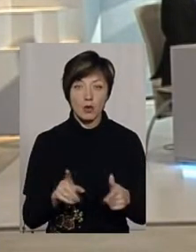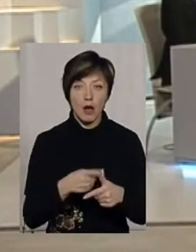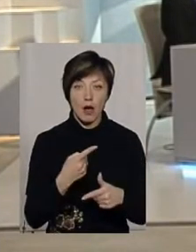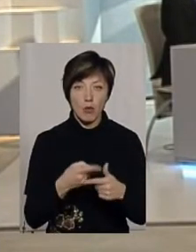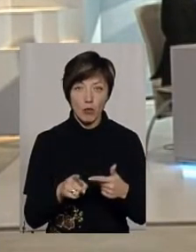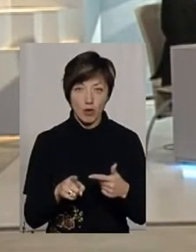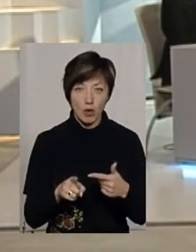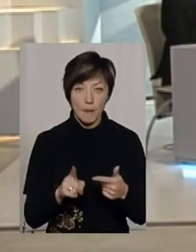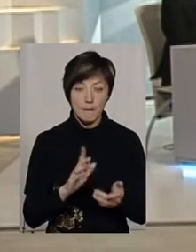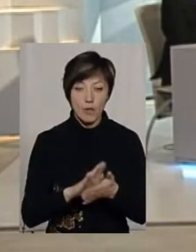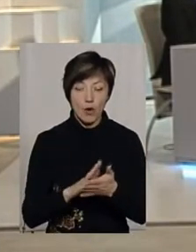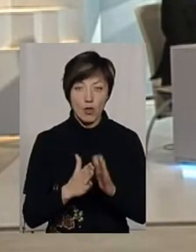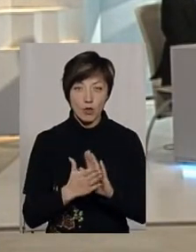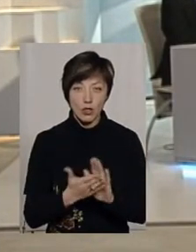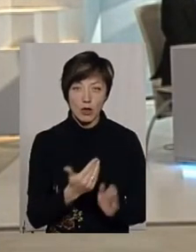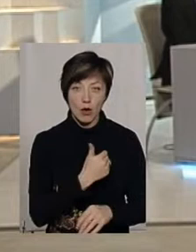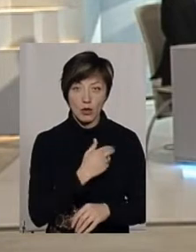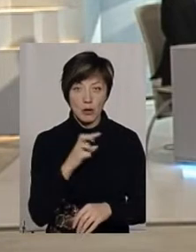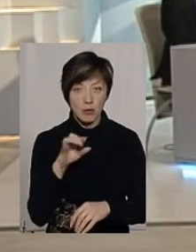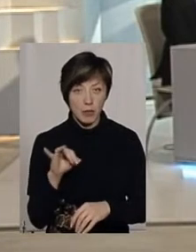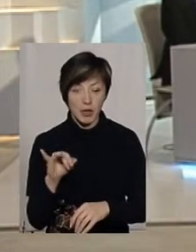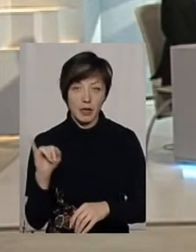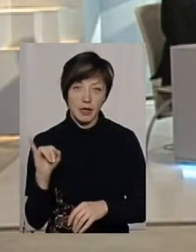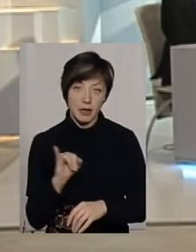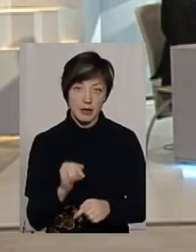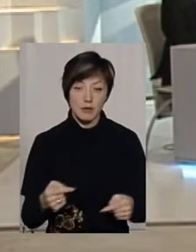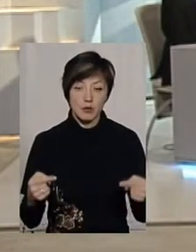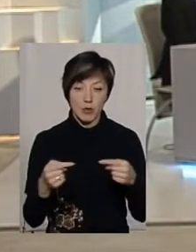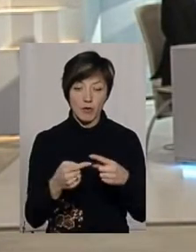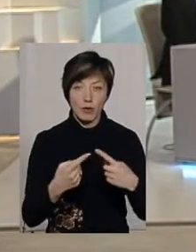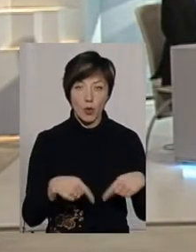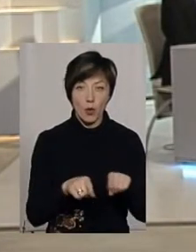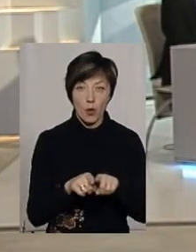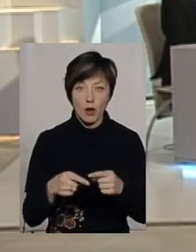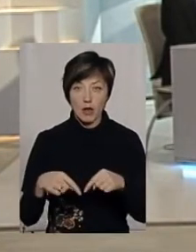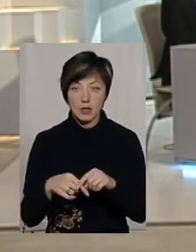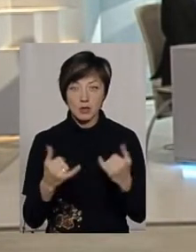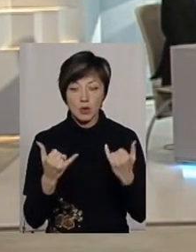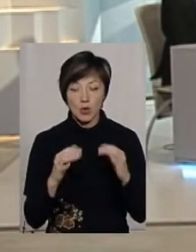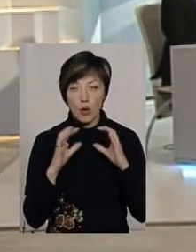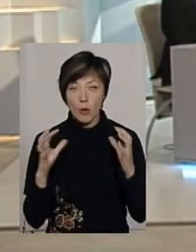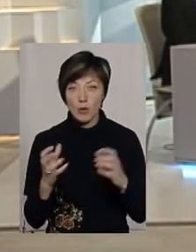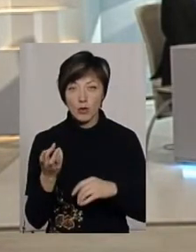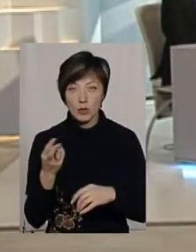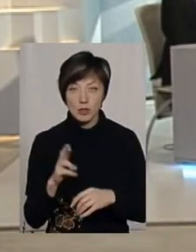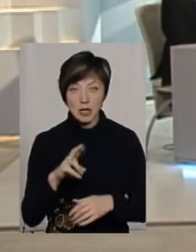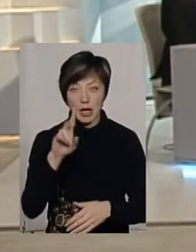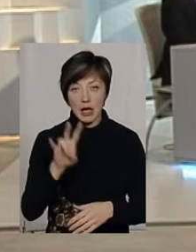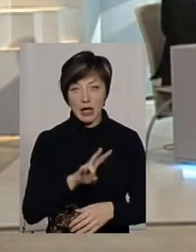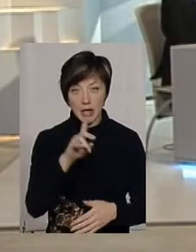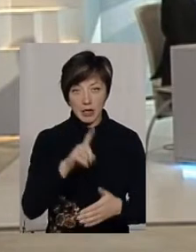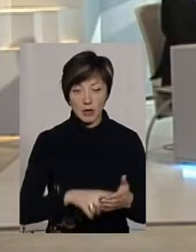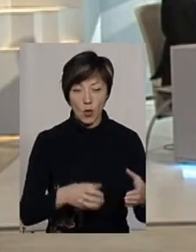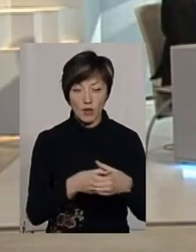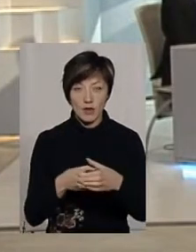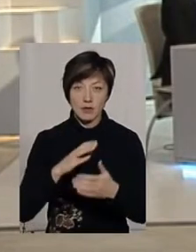або положення хоча б. Ну, відповідно, ті органи, які сьогодні опікуються релігійними